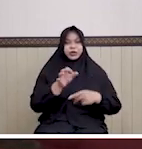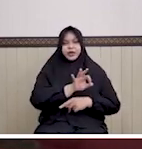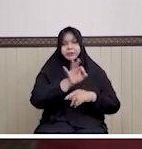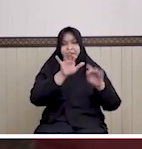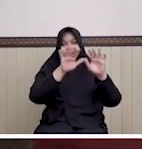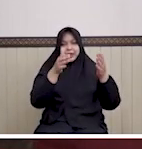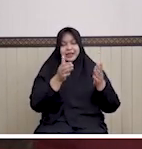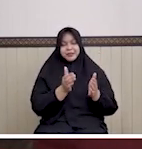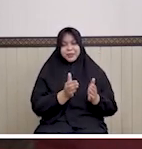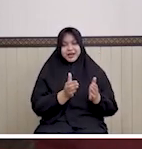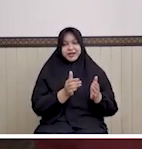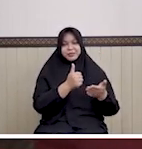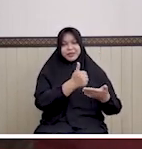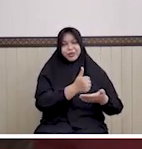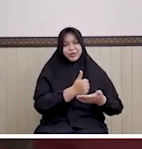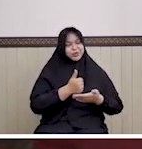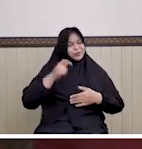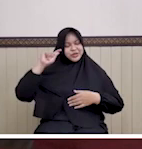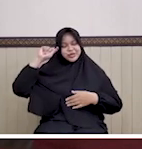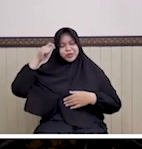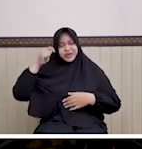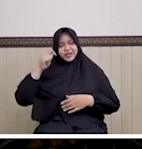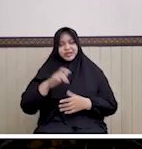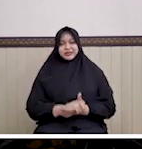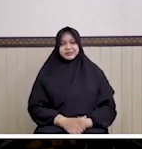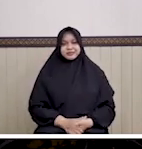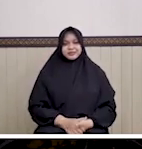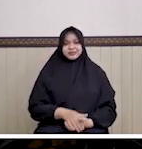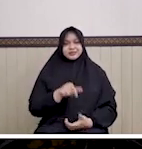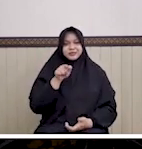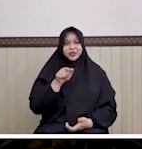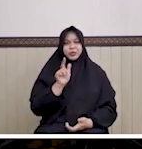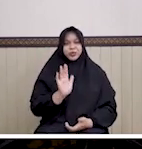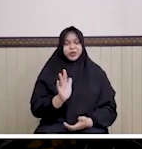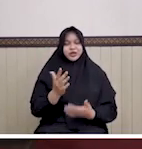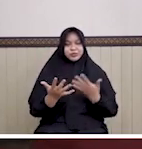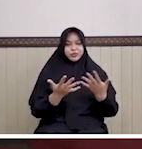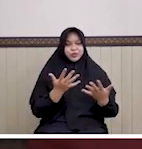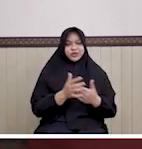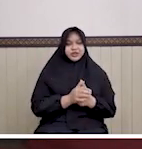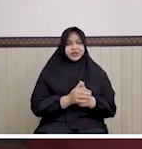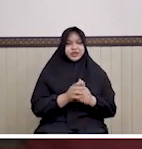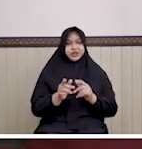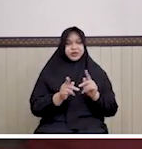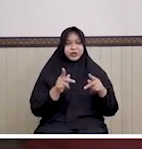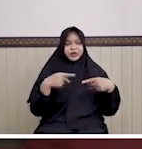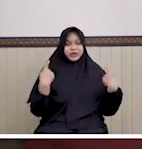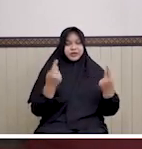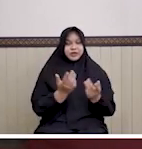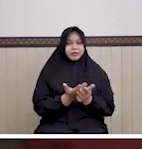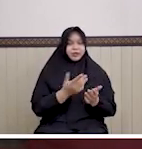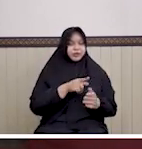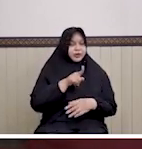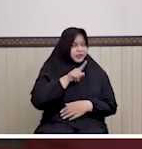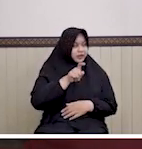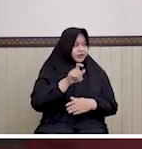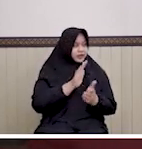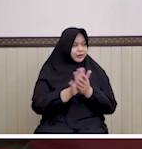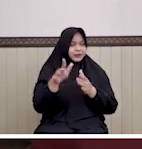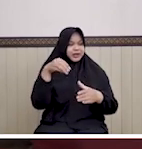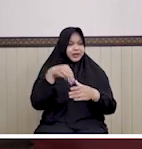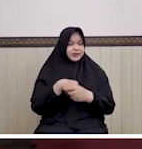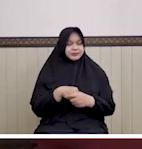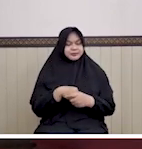alat bantu itu Saya rasa sangat sulit karena bisa jadi Pak Safei ketika kita mau menanyakan lebih